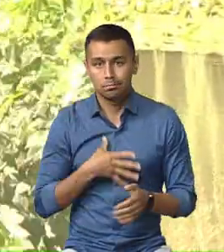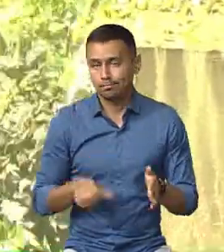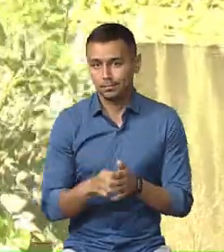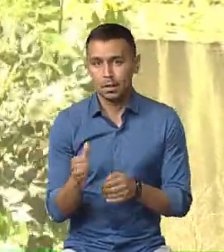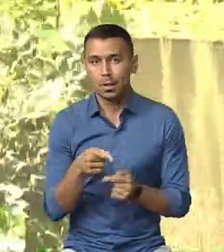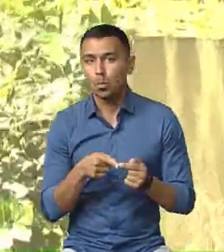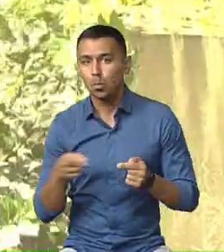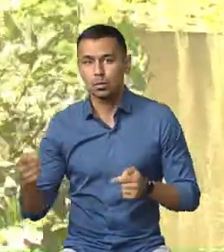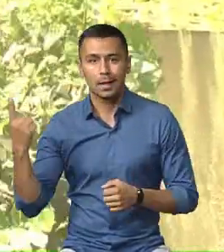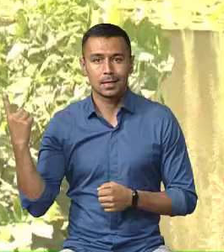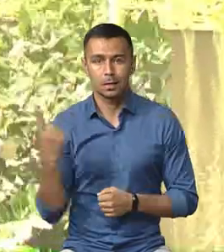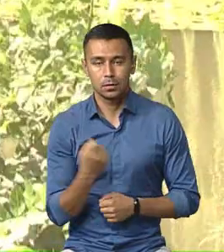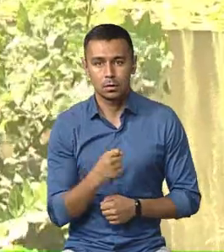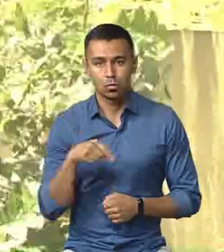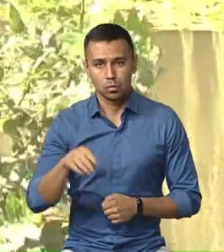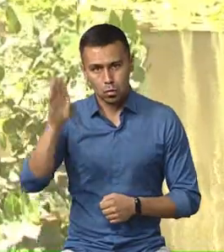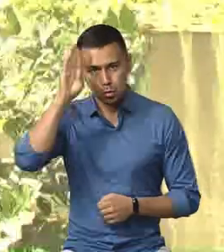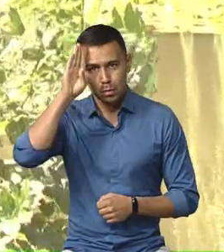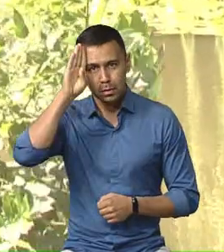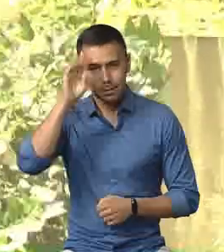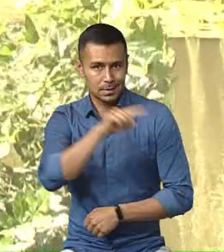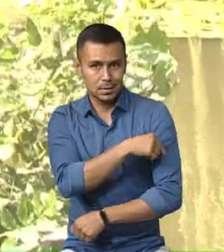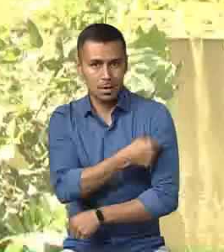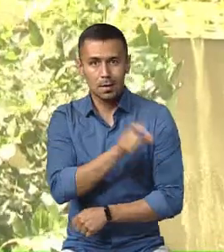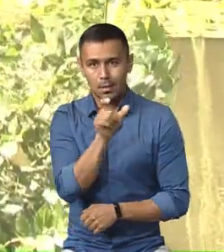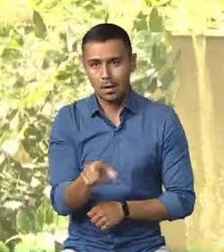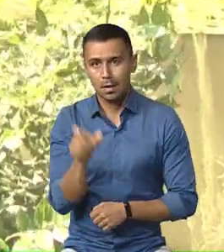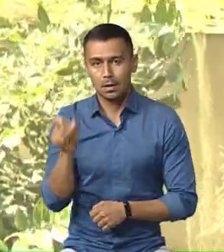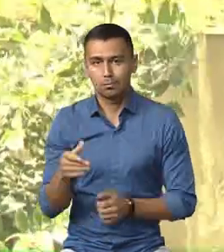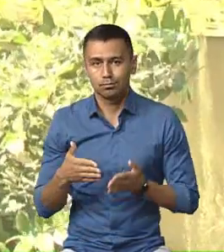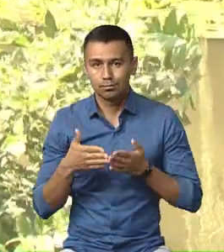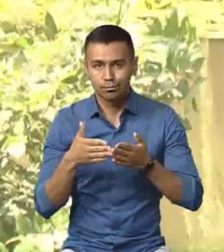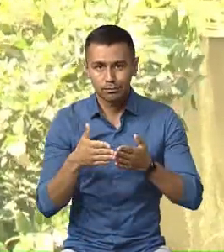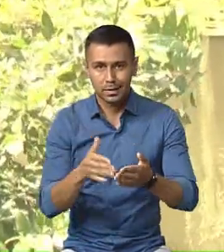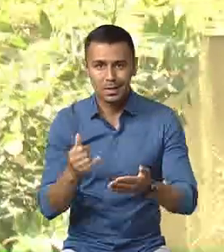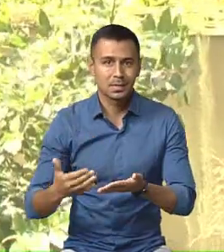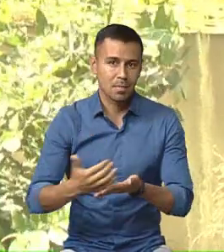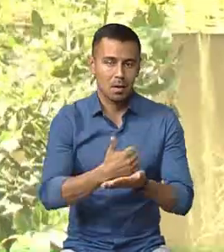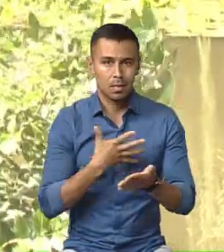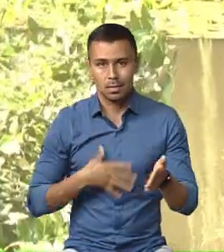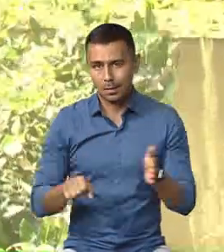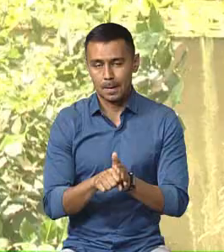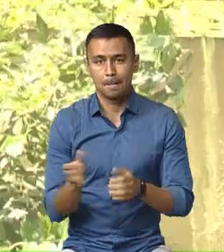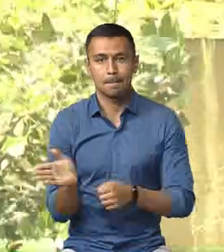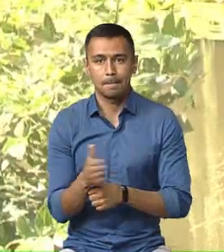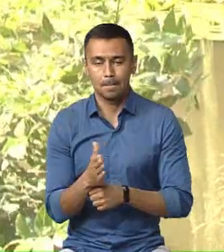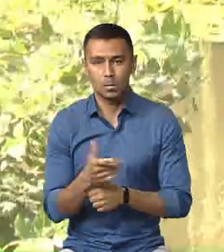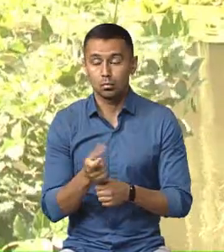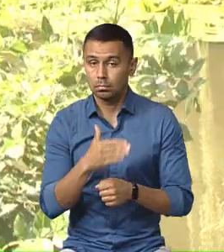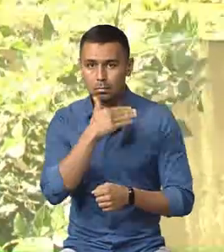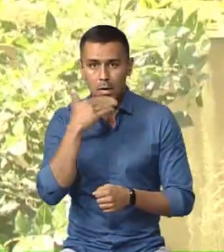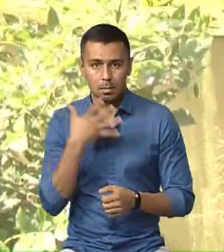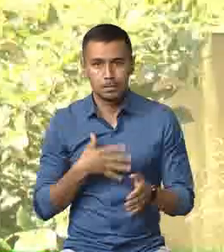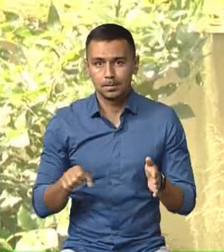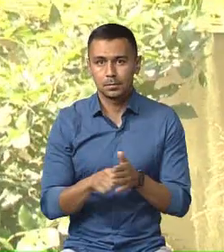протязі тижня тут хлопці, санітари плавають на лодці, визбирують дохлу рибу. Дуже багато